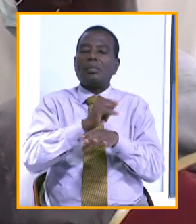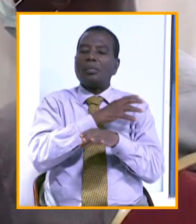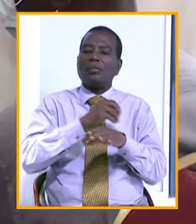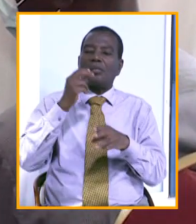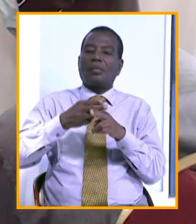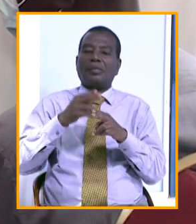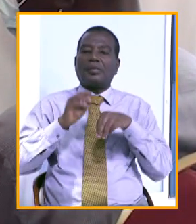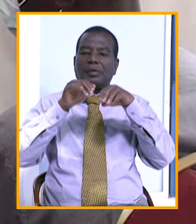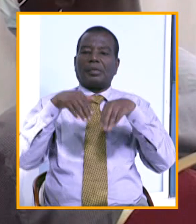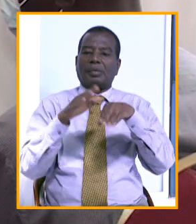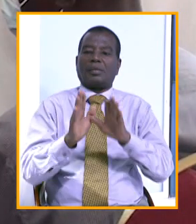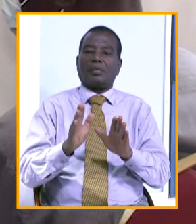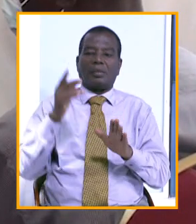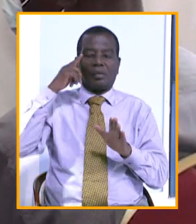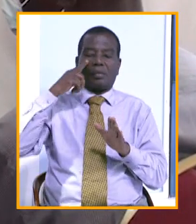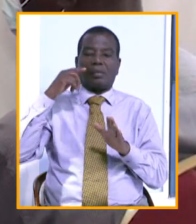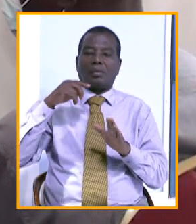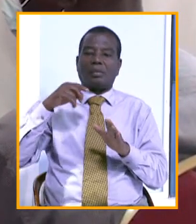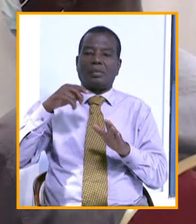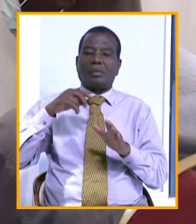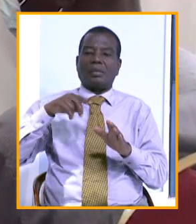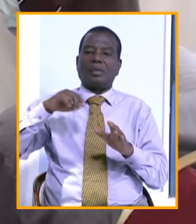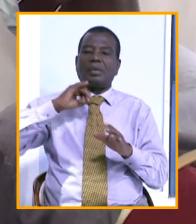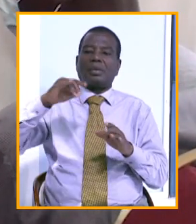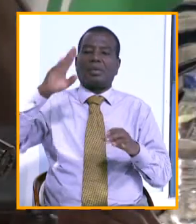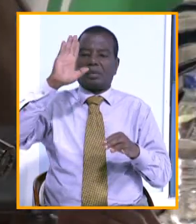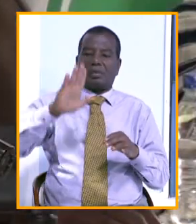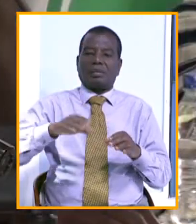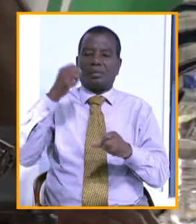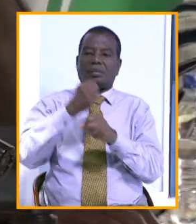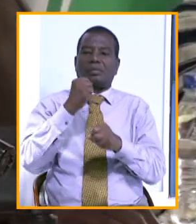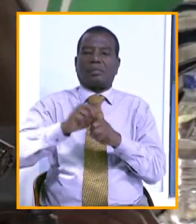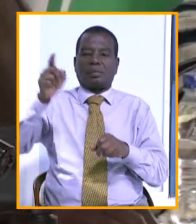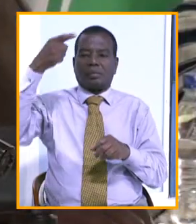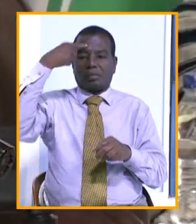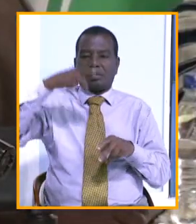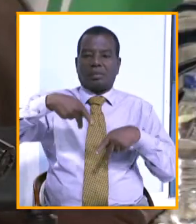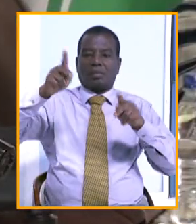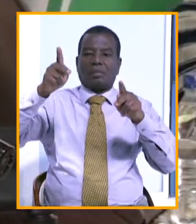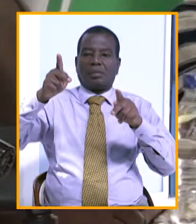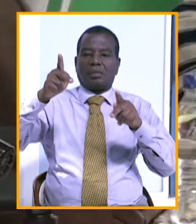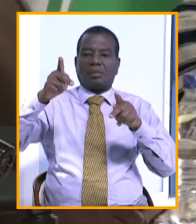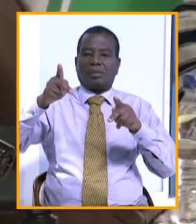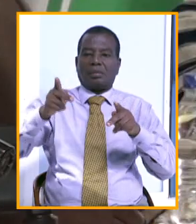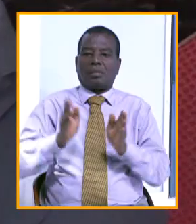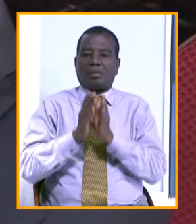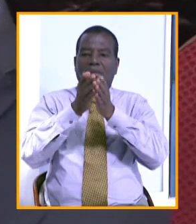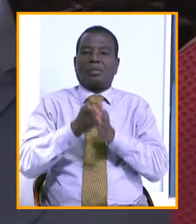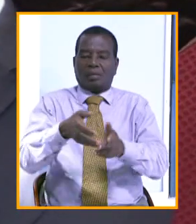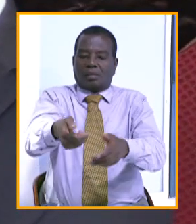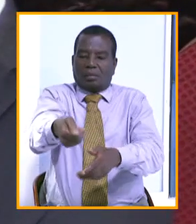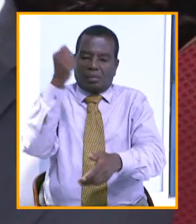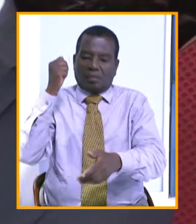des mailleurs. Youssouf Traoré a salué le travail du gouvernement qui permet aux ports de pêche